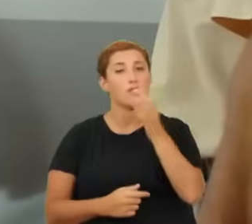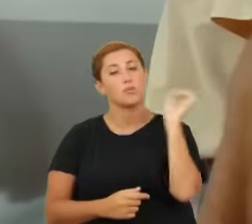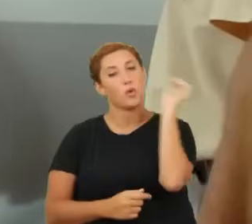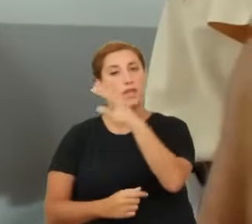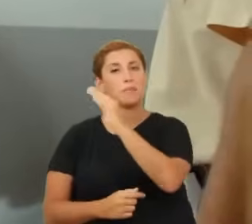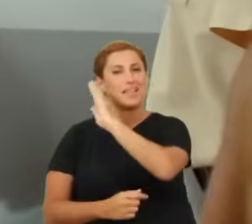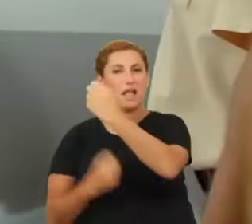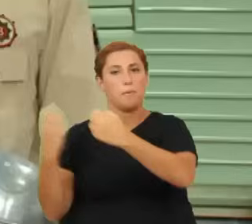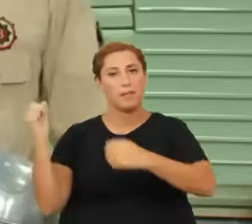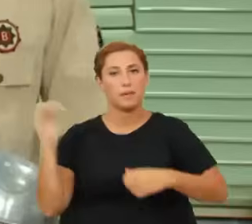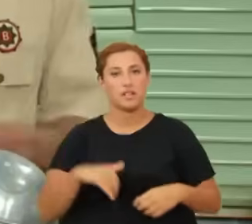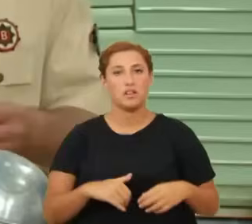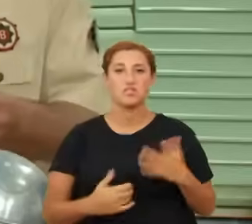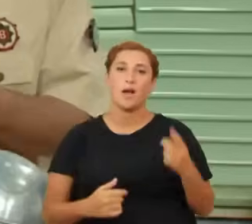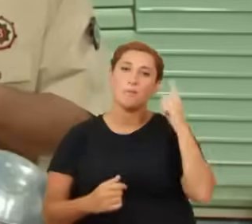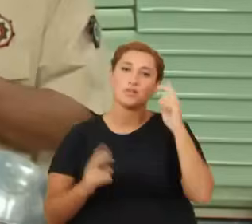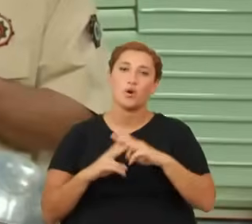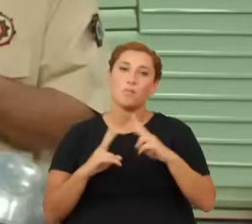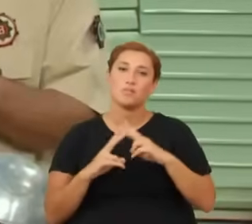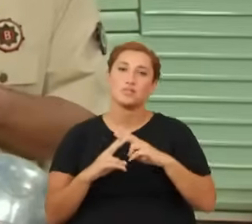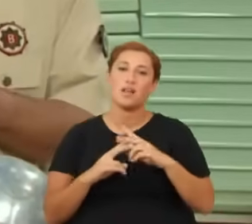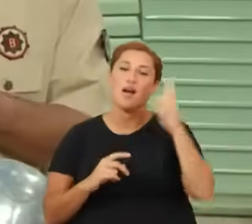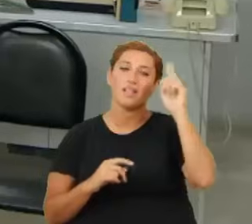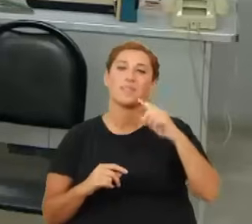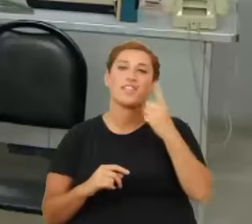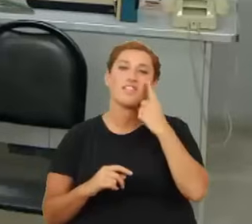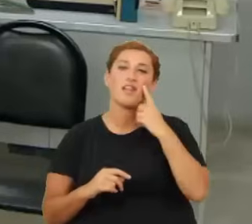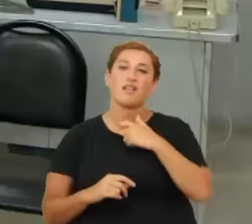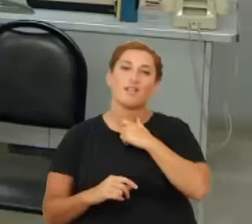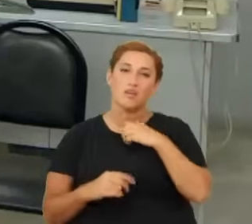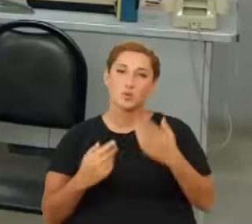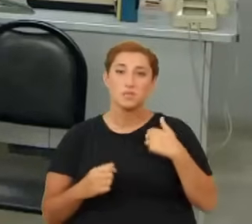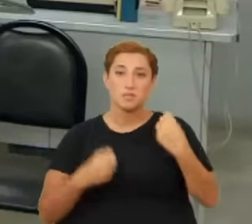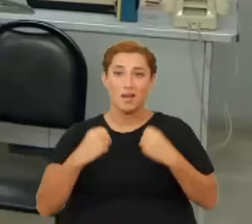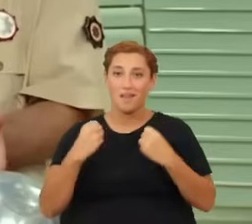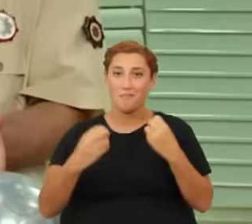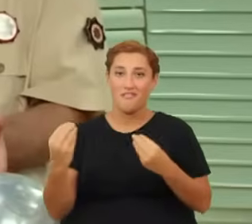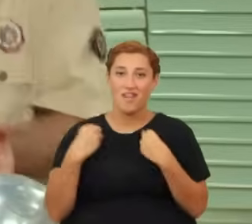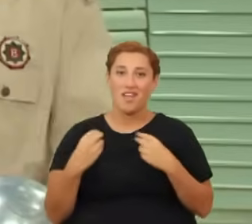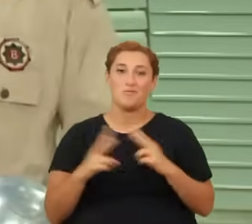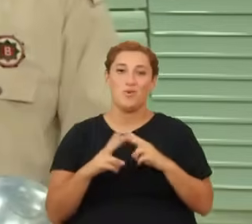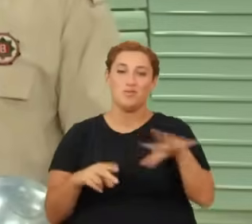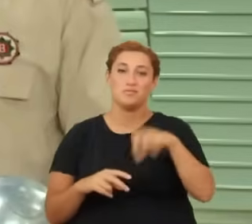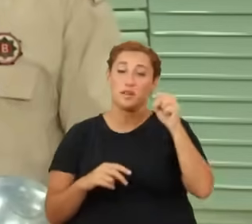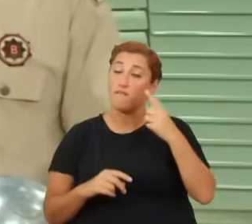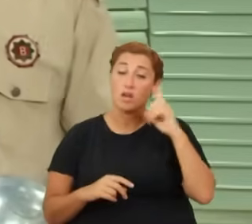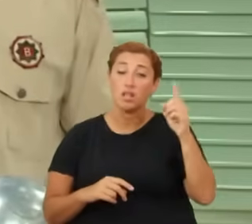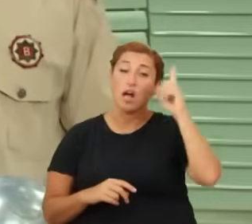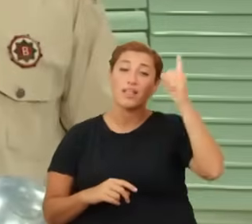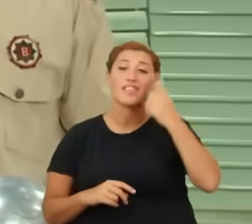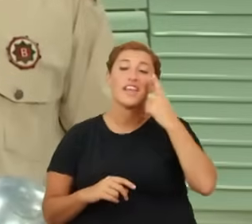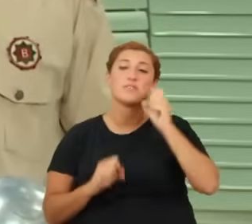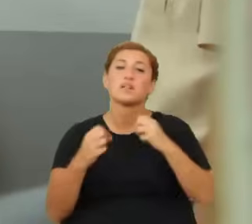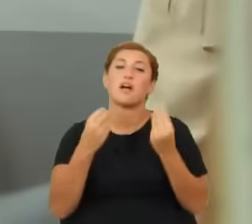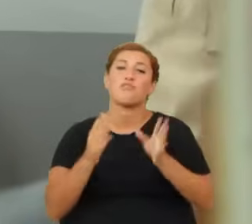yolladım. Gitti, arabayı alıp gelecek. Ya başkomiserim, Allah bu devletten razı olsun. Bak, bizim karakola araba verdi, gördün? Aynen öyle Bekir ya. Allah devletimize